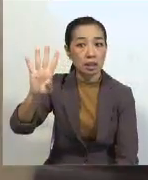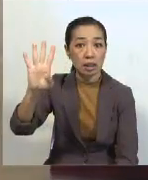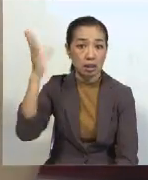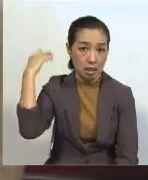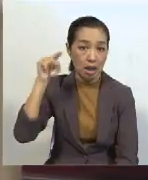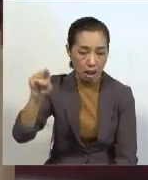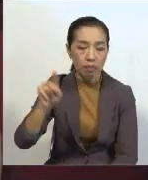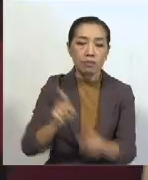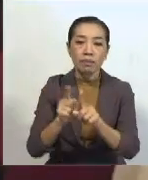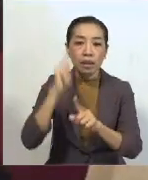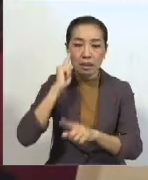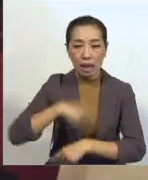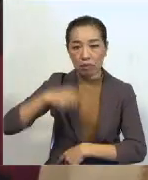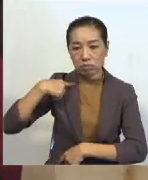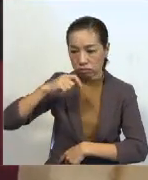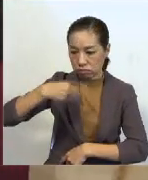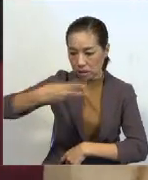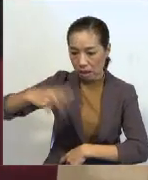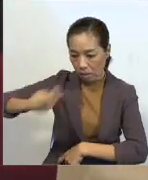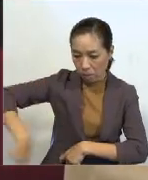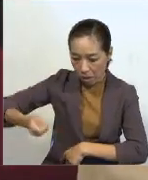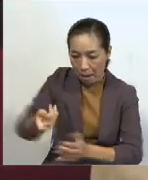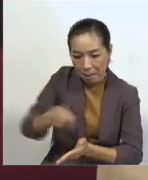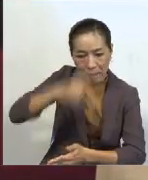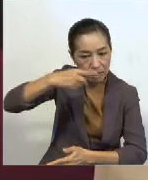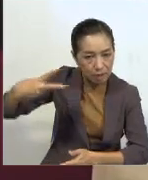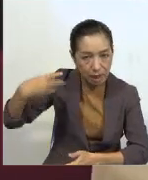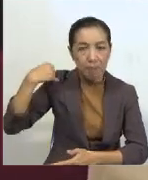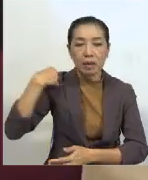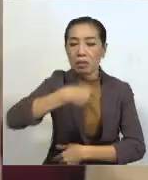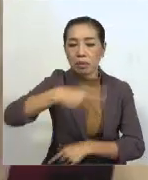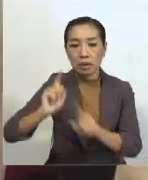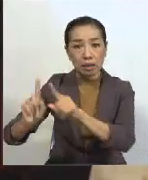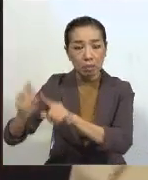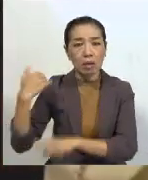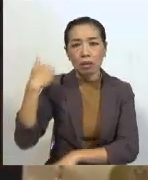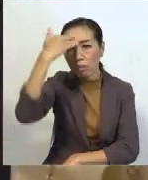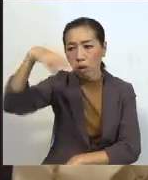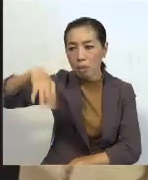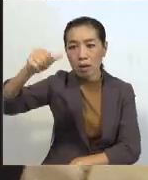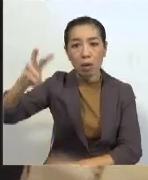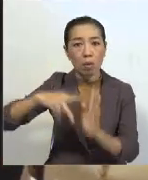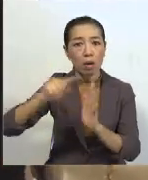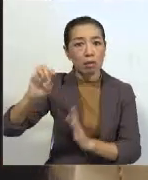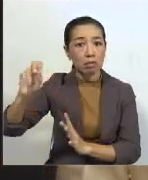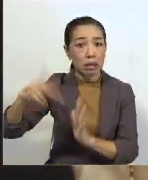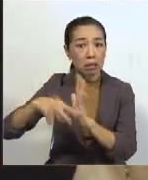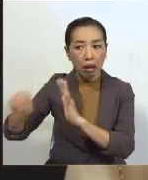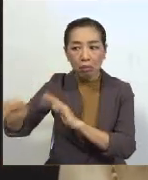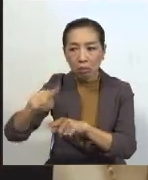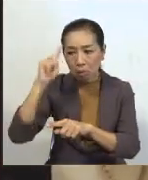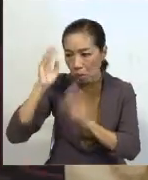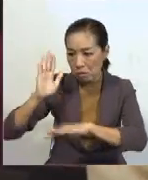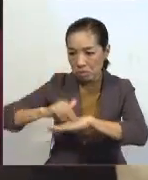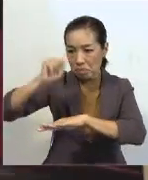ขอมเป็นภาษาไทยและภาษาต่างๆอีก7ภาษาเนื่องจากวาติกันไม่มีผู้เชี่ยวชาญที่จะอ่านและแปลคัมภีร์โบ